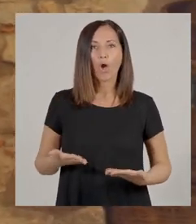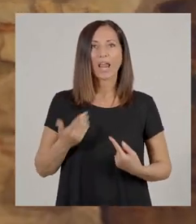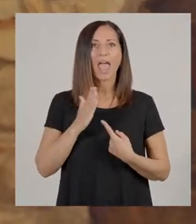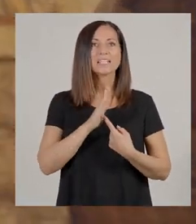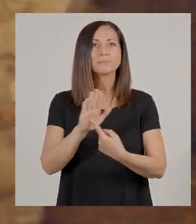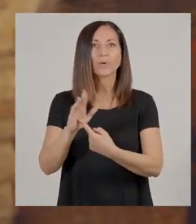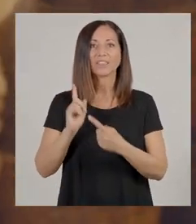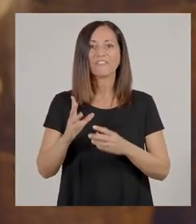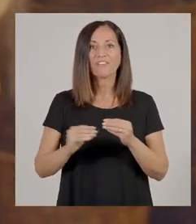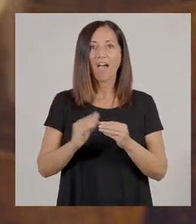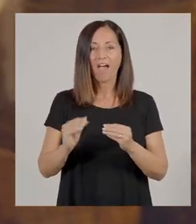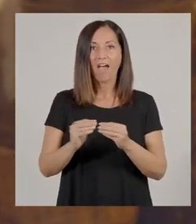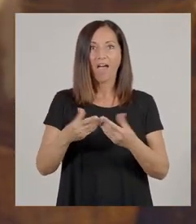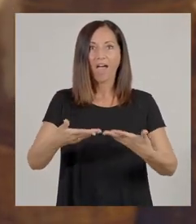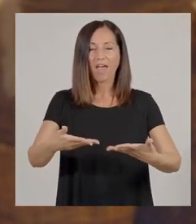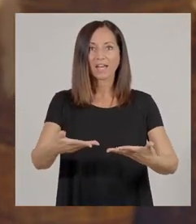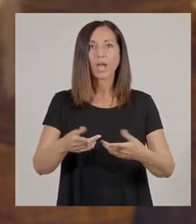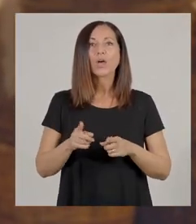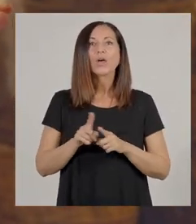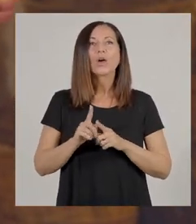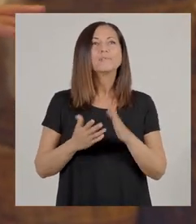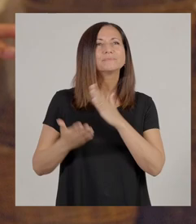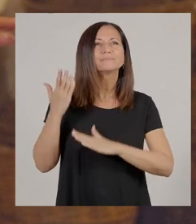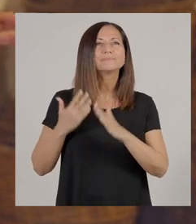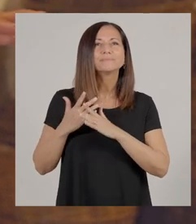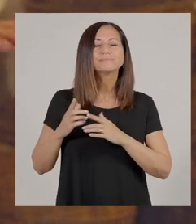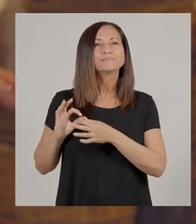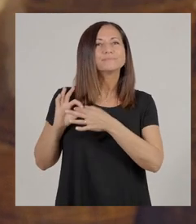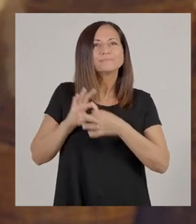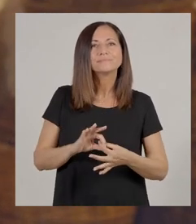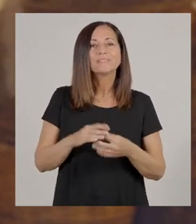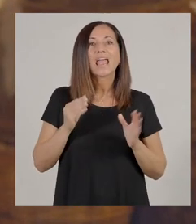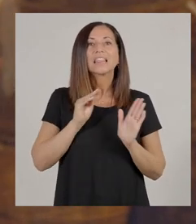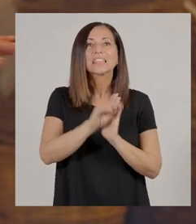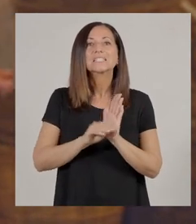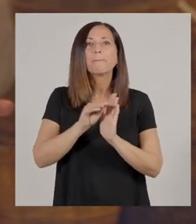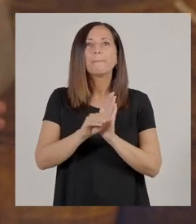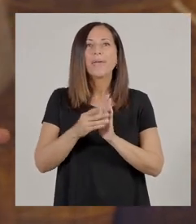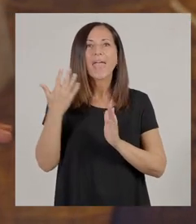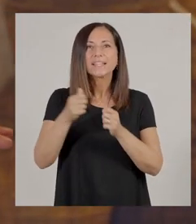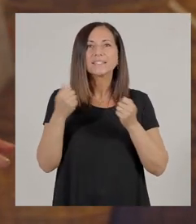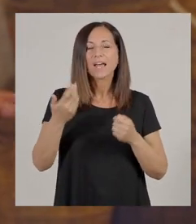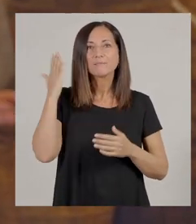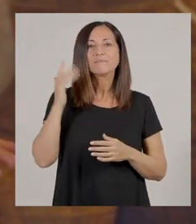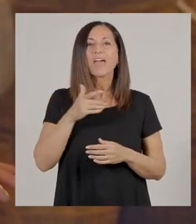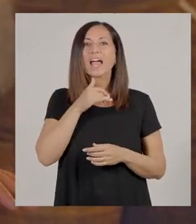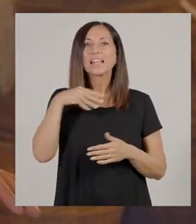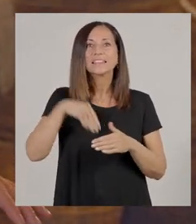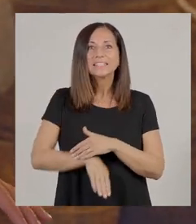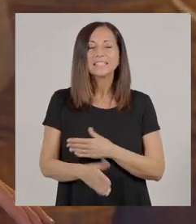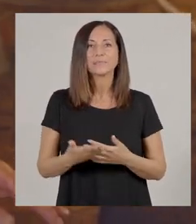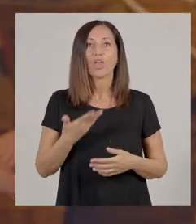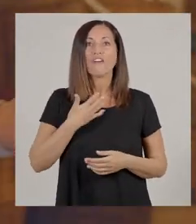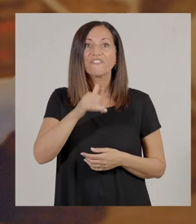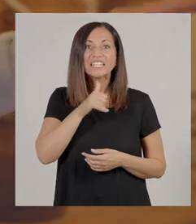esponiamo, faremo un'esposizione come erano le dispense una volta nelle